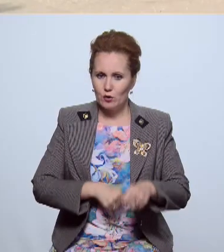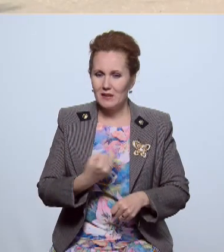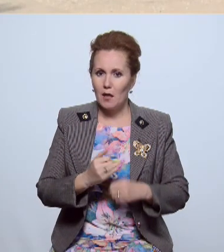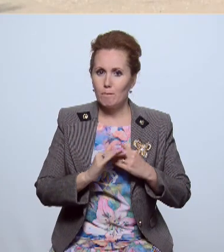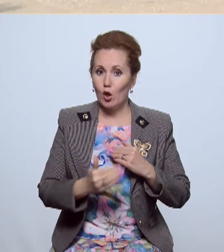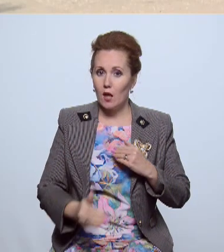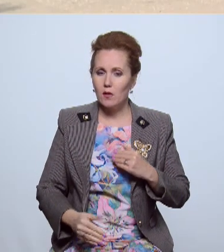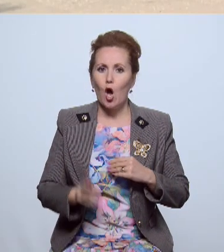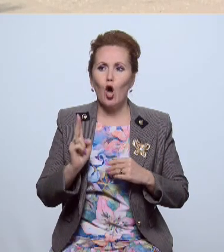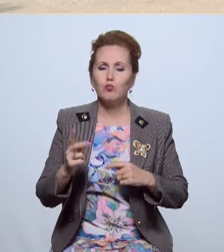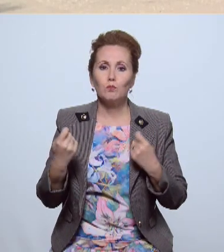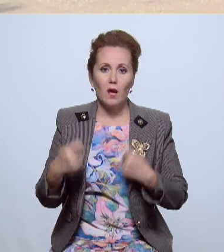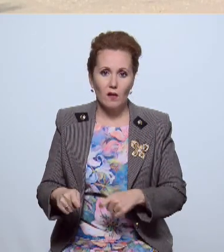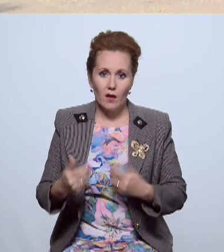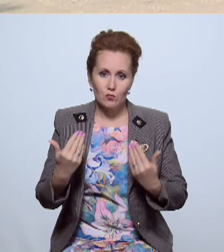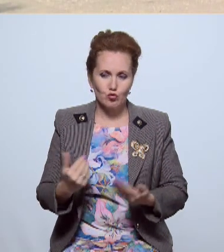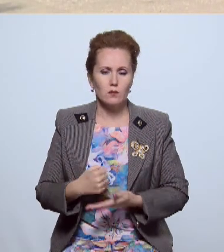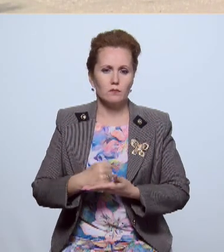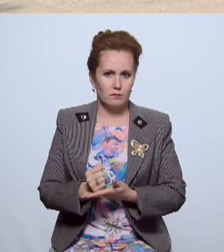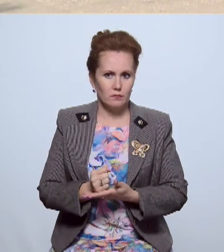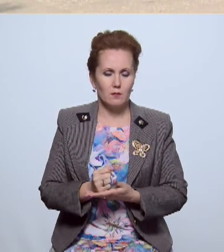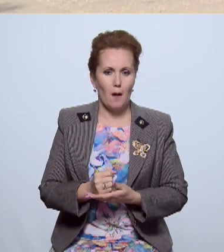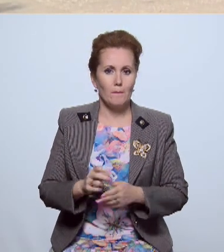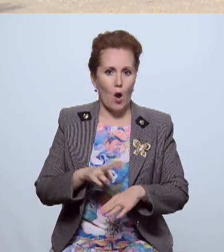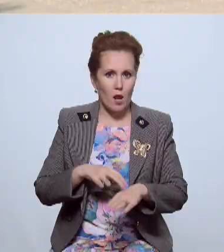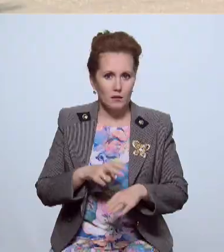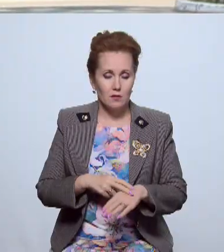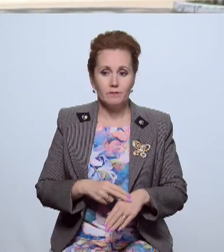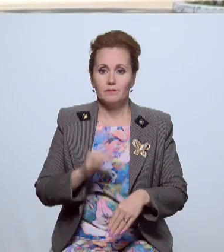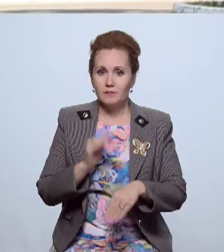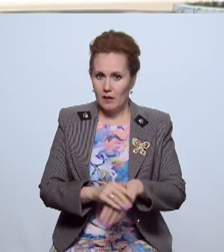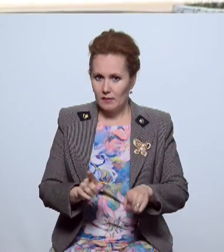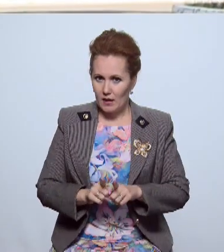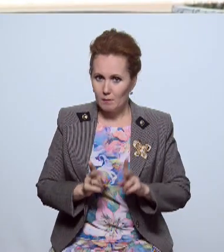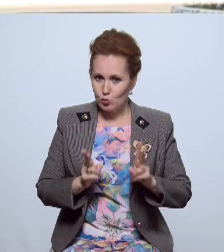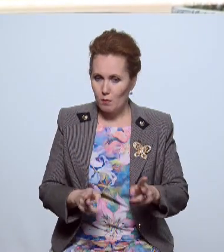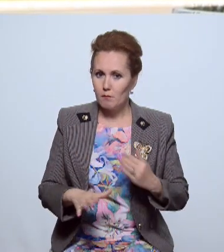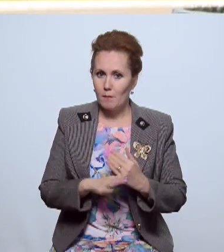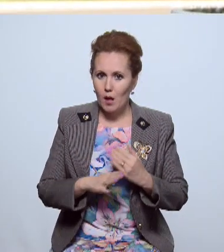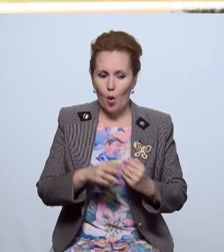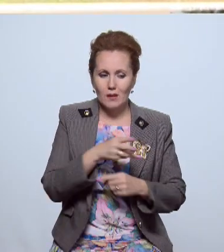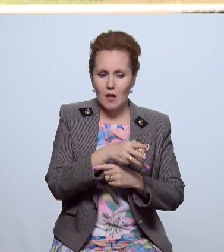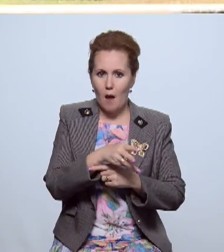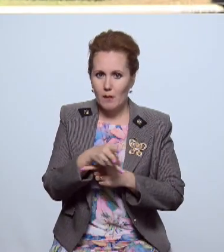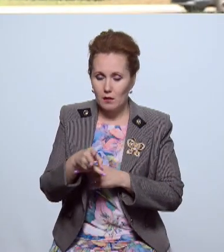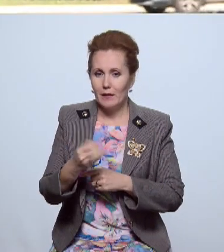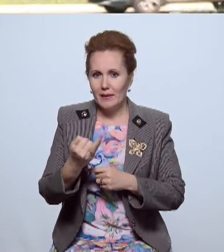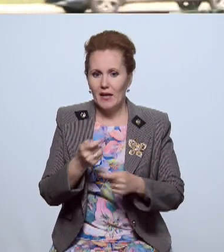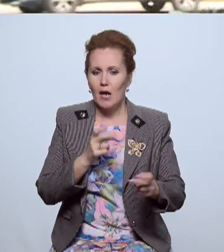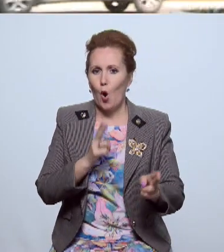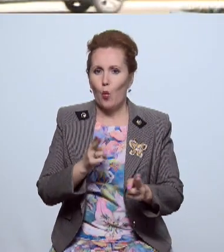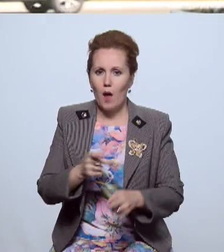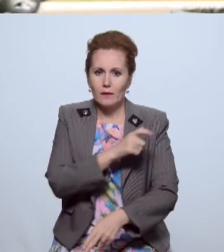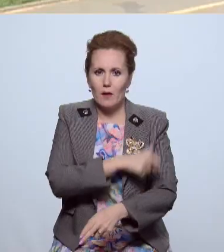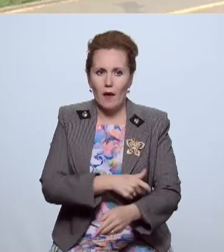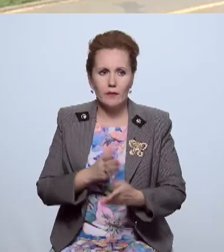Кому он продавал чужой транспорт, сейчас устанавливает полиция. В раскрытии таких преступлений помогают камеры наблюдения и регулярные